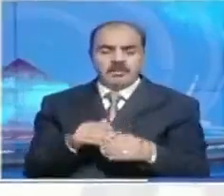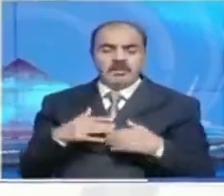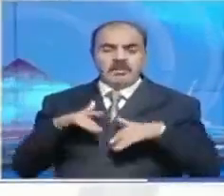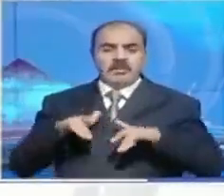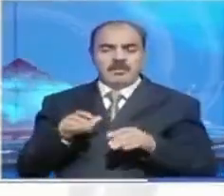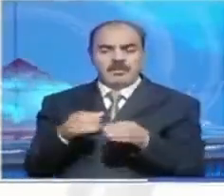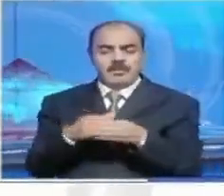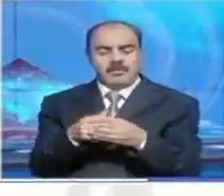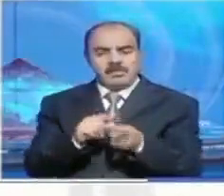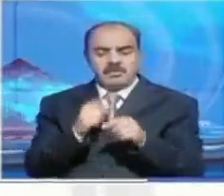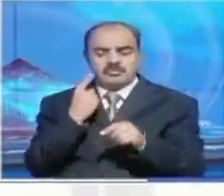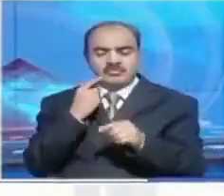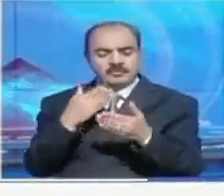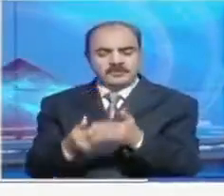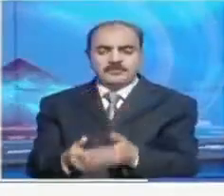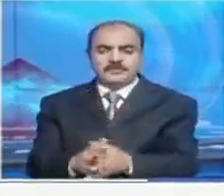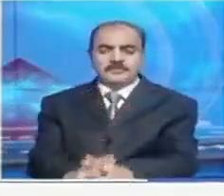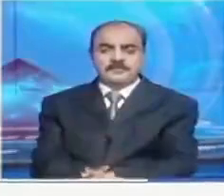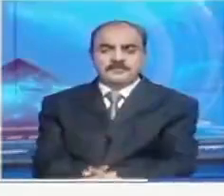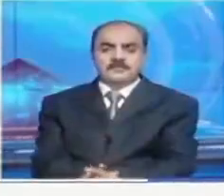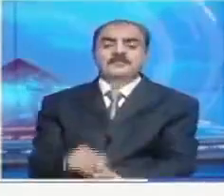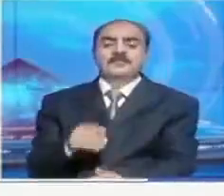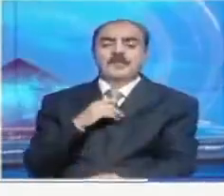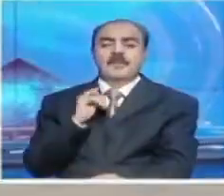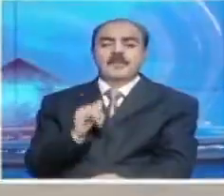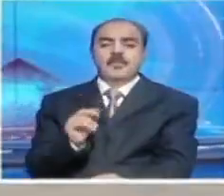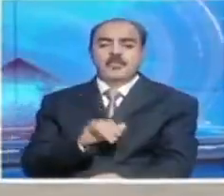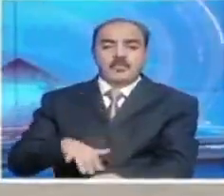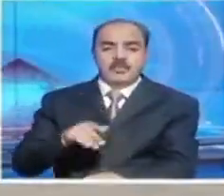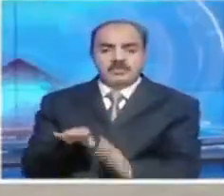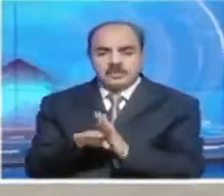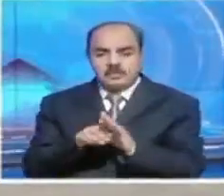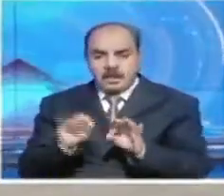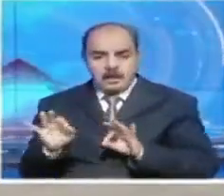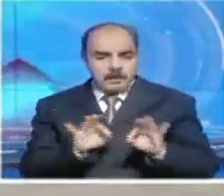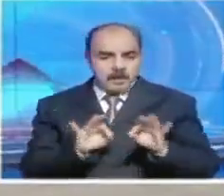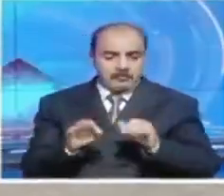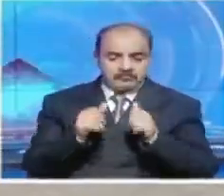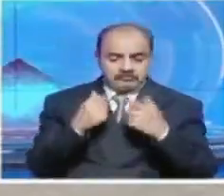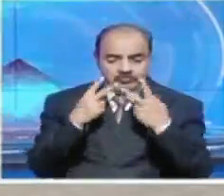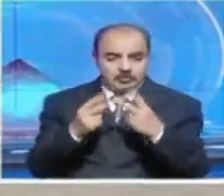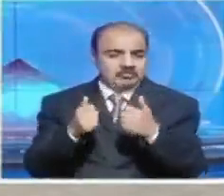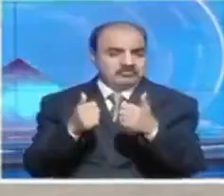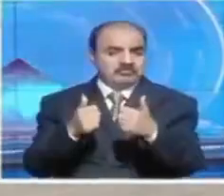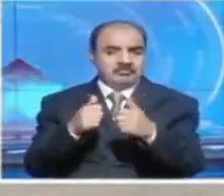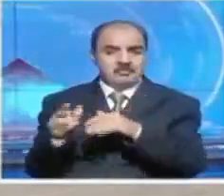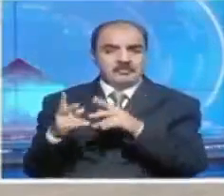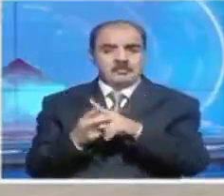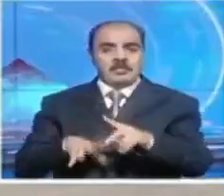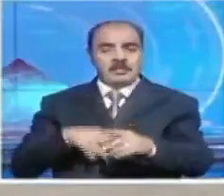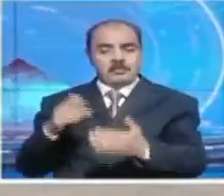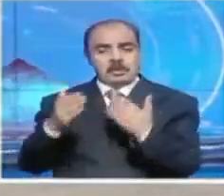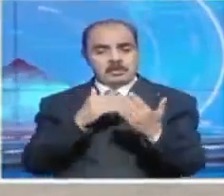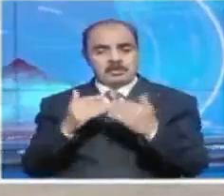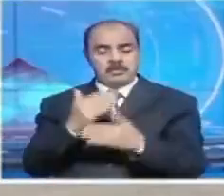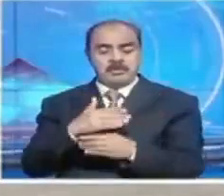القبائل والعائلات المصريه. إذن وتأكيد على سلامة الإجراءات التي تتخذها الدولة المصرية في استقبال النازحين والعابرين